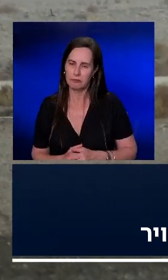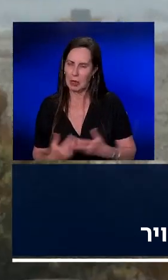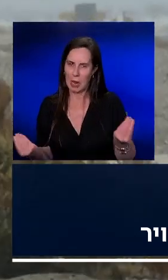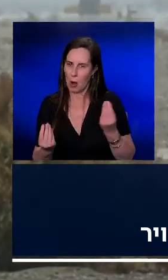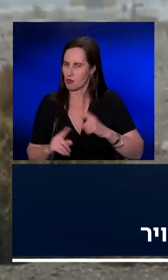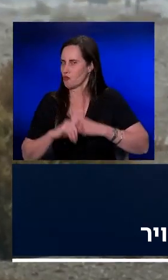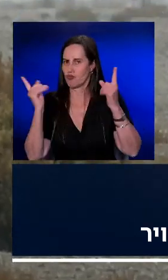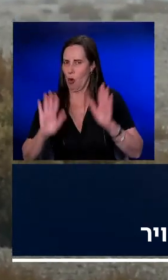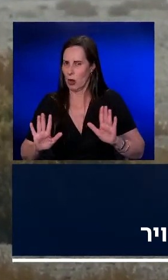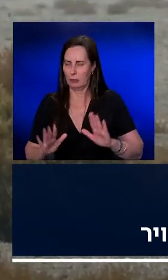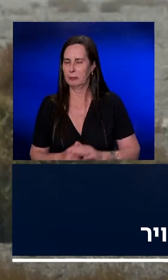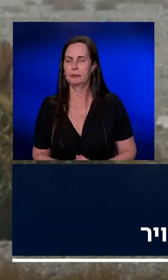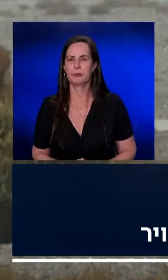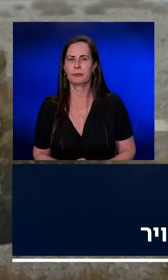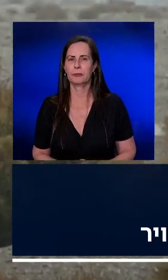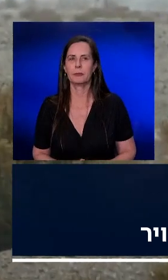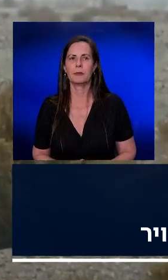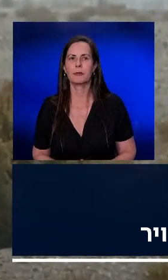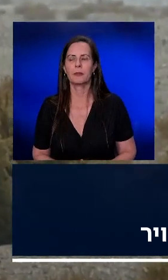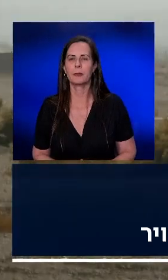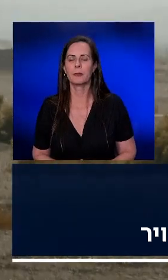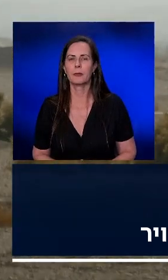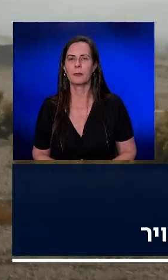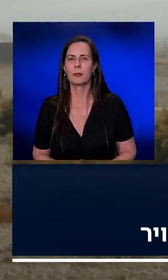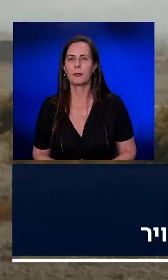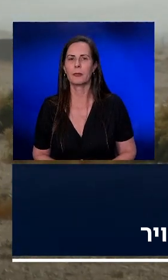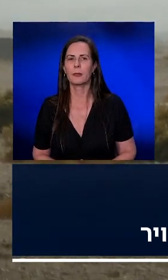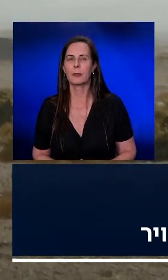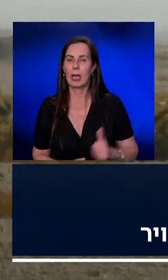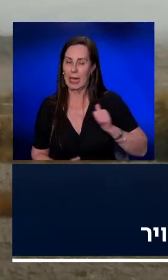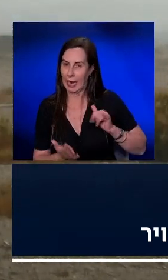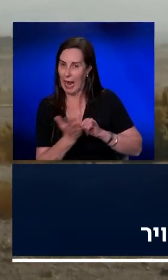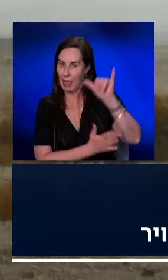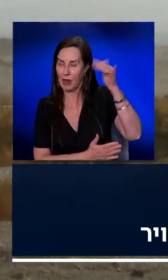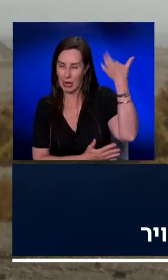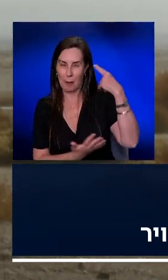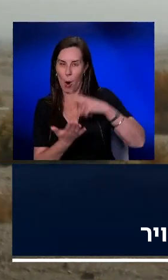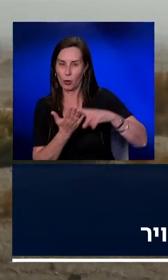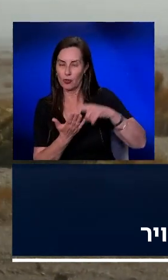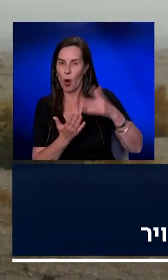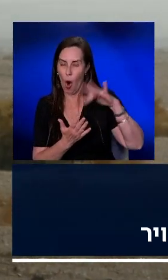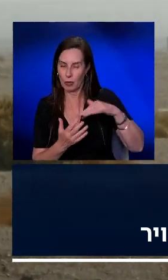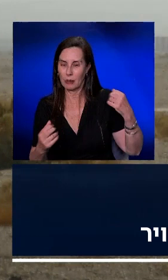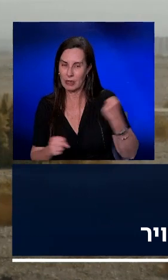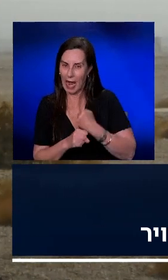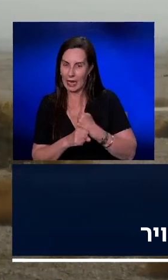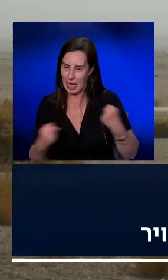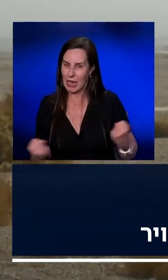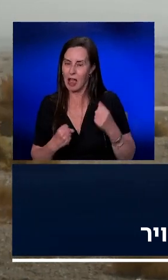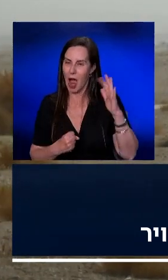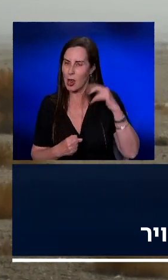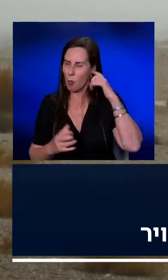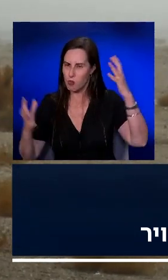חריגים נוספים. ונזכיר, בחיל האוויר היה לפני מספר חודשים עוד תרגיל שגם היה בום